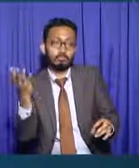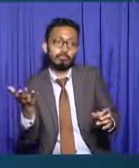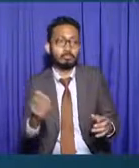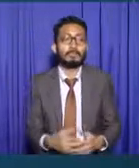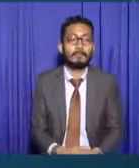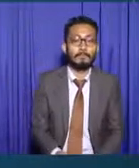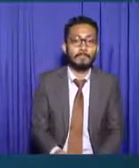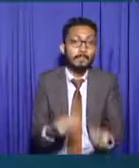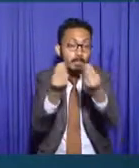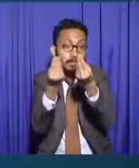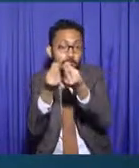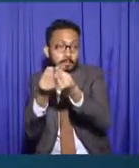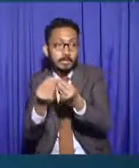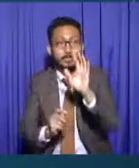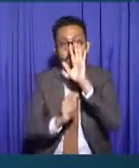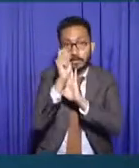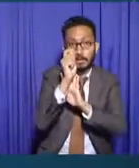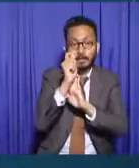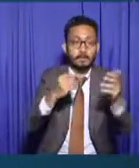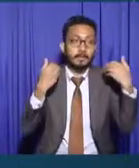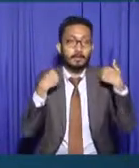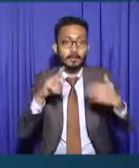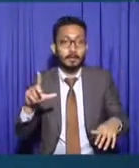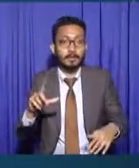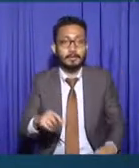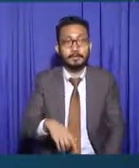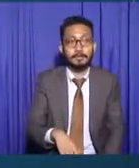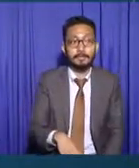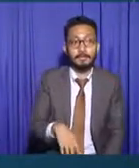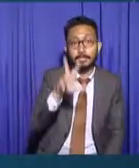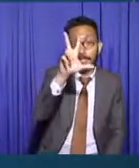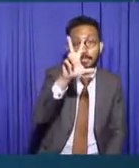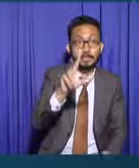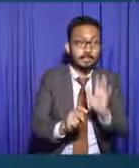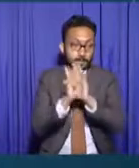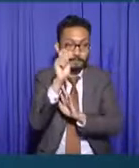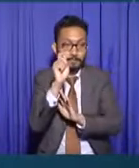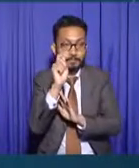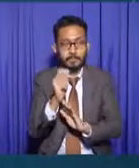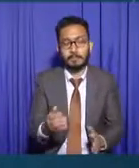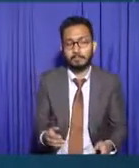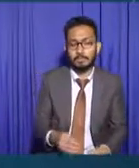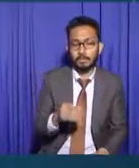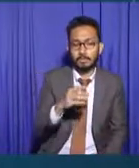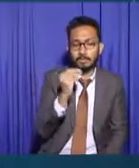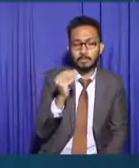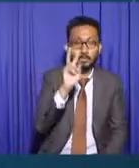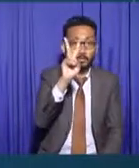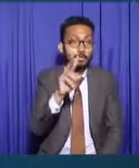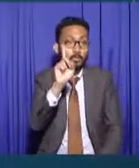nisbah ketinggian adalah 3 tinggi manakala 1